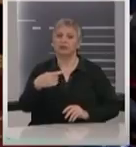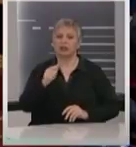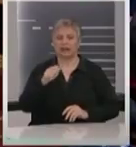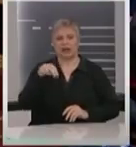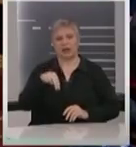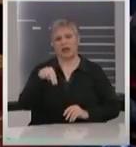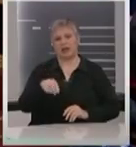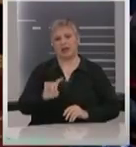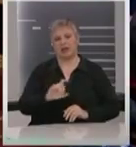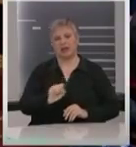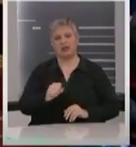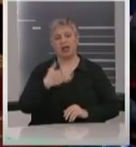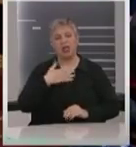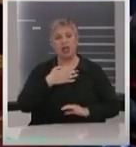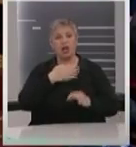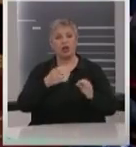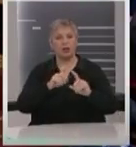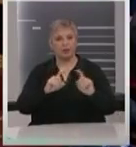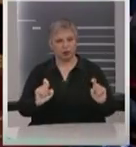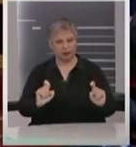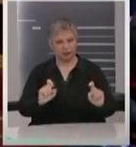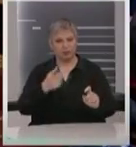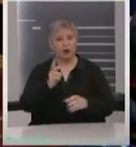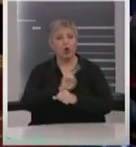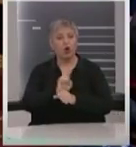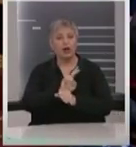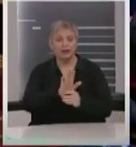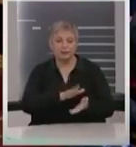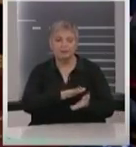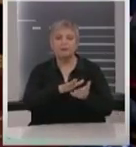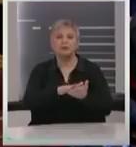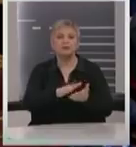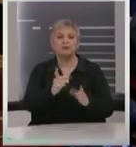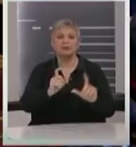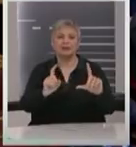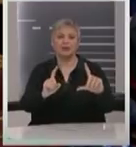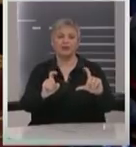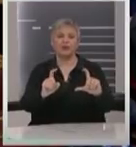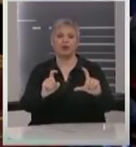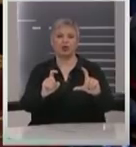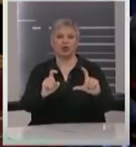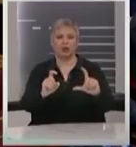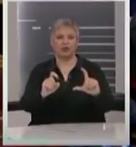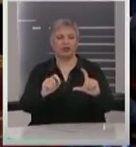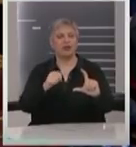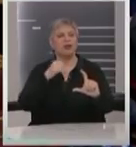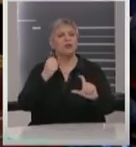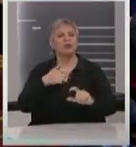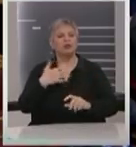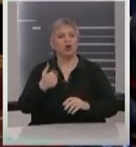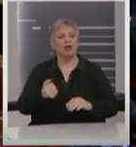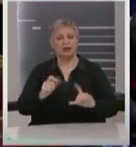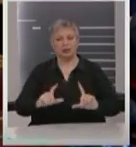καταθέσω στα πρακτικά μία φωτογραφία. Τη φωτογραφία του Στεφάνου,